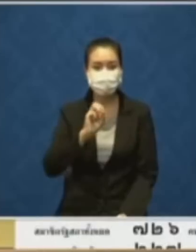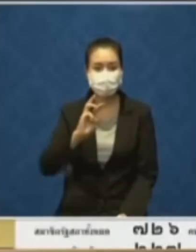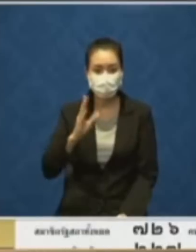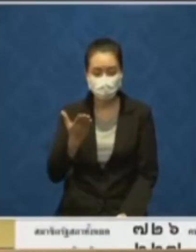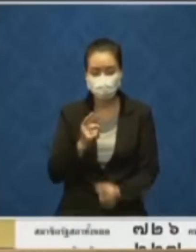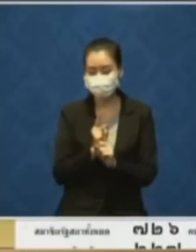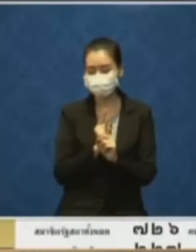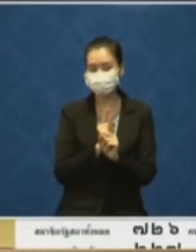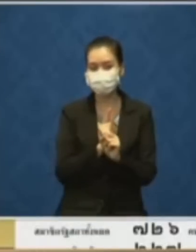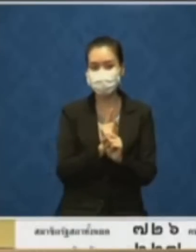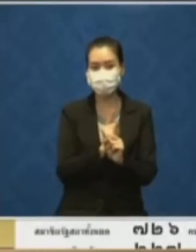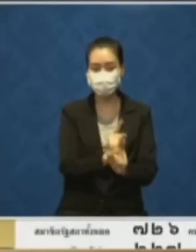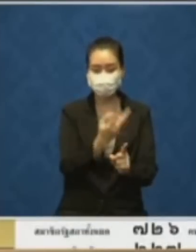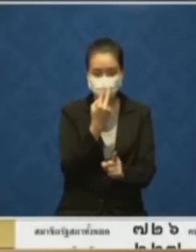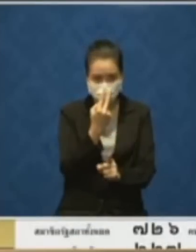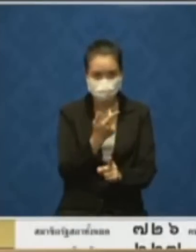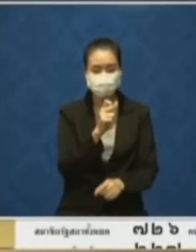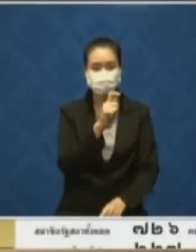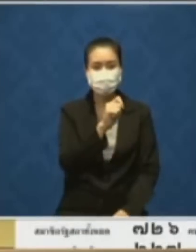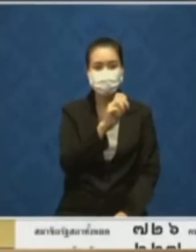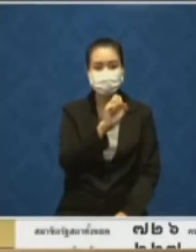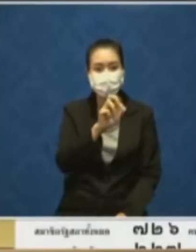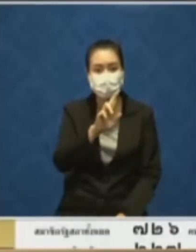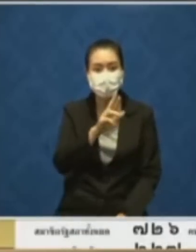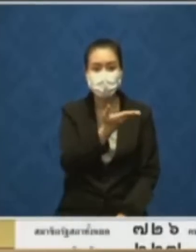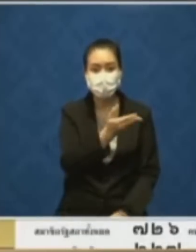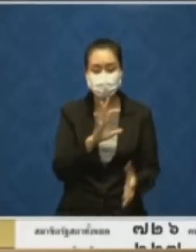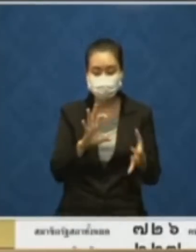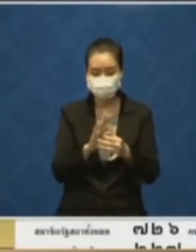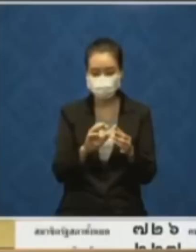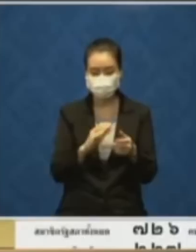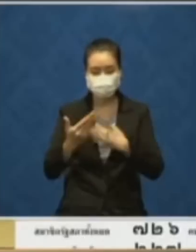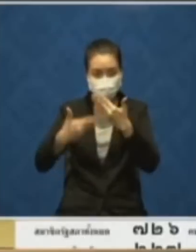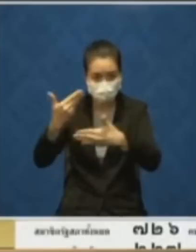ากตำรวจด้วยก็ในเ ก็ฝากคนที่จะปฏฌีรปด้วย